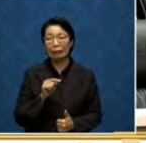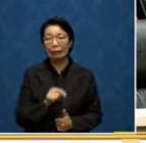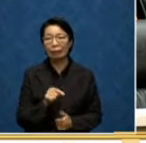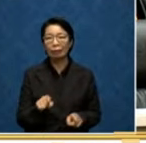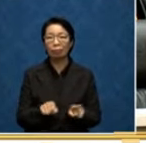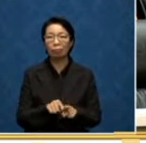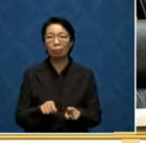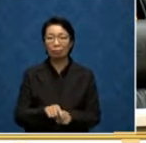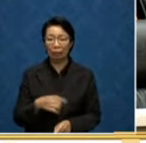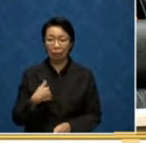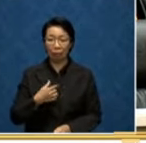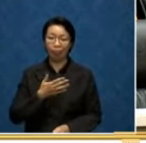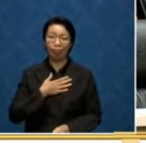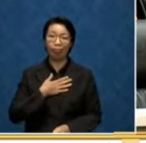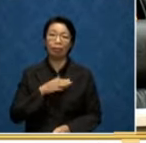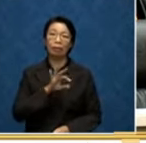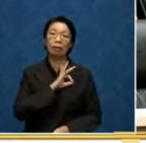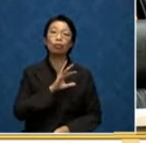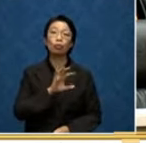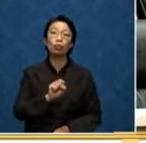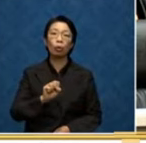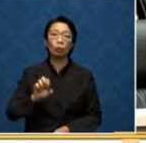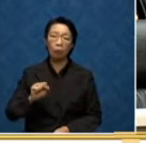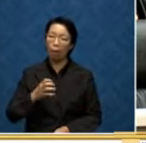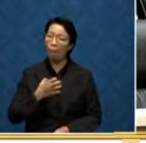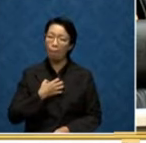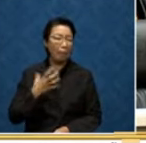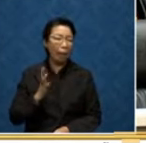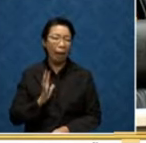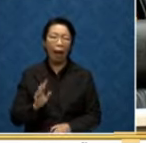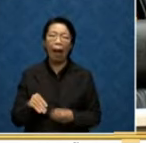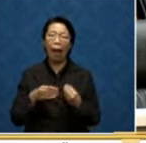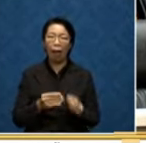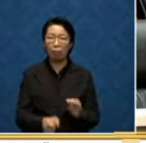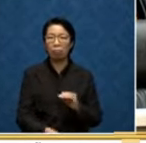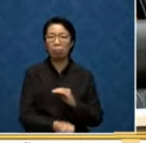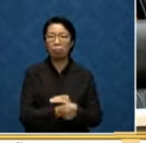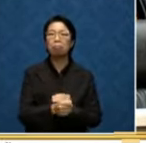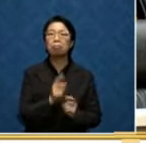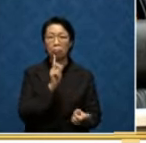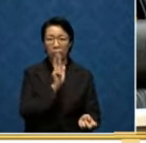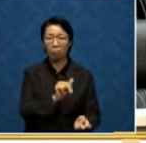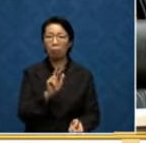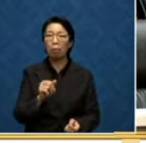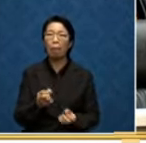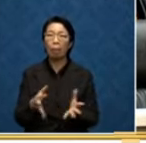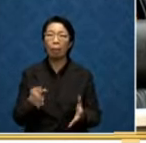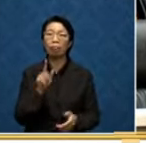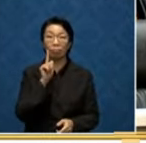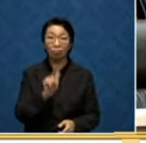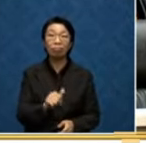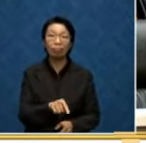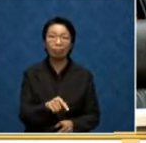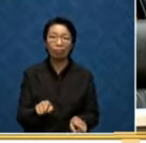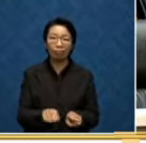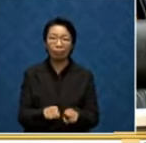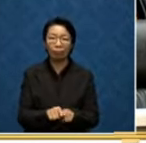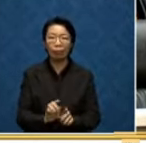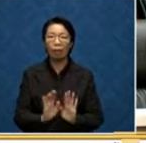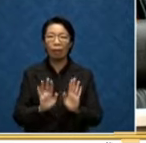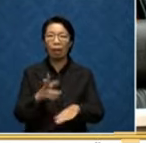านะสมาชิกสภาผู้แทนราษฎรก็ไม่อยากเห็นไม่อยากเจอก็เหมือนท่านประธานก็อยาก